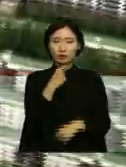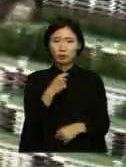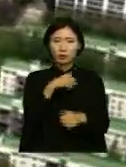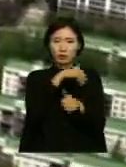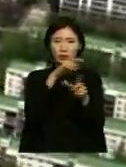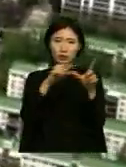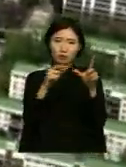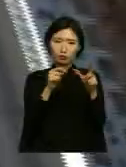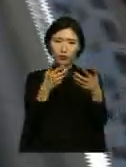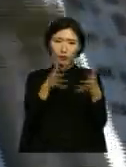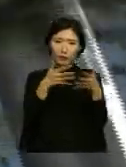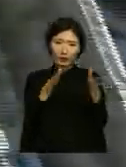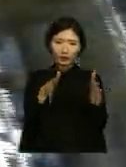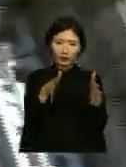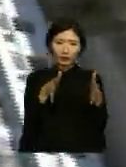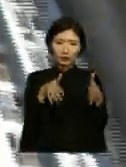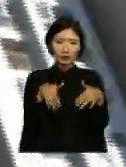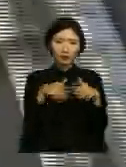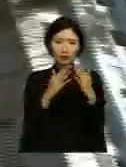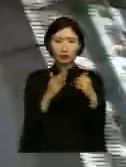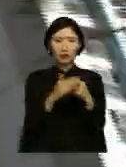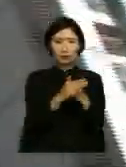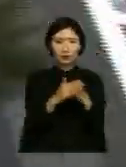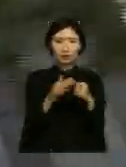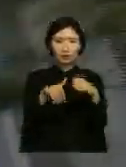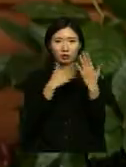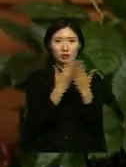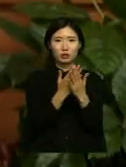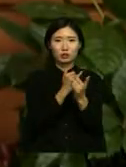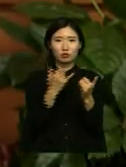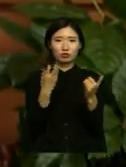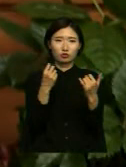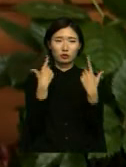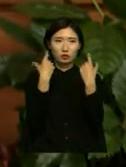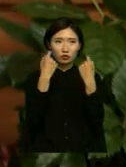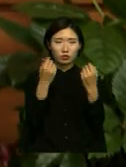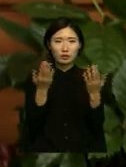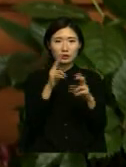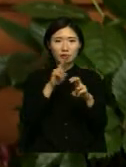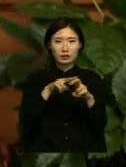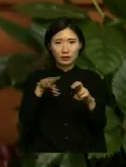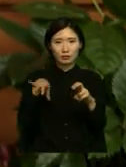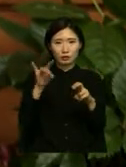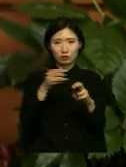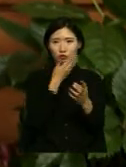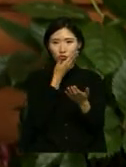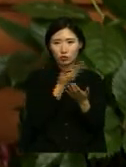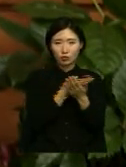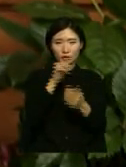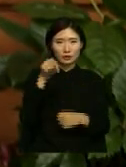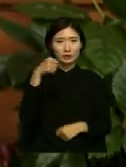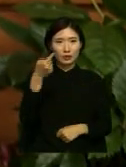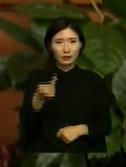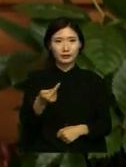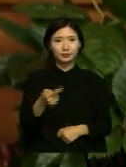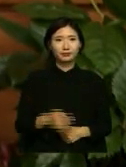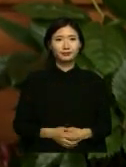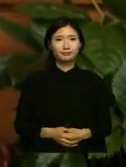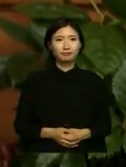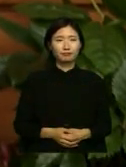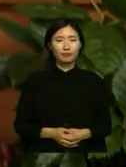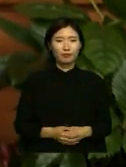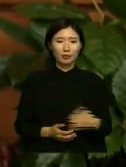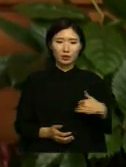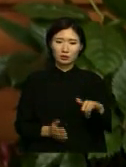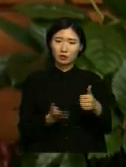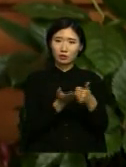개발 등으로 전체 인구가 유지되고 있습니다 일자리 문제가 우선 이구요 일제히 다음에는 뭐 고